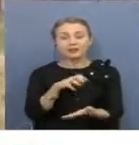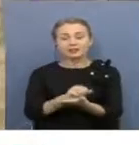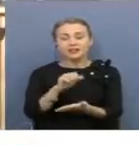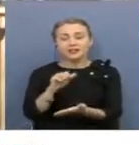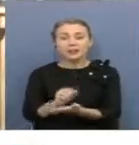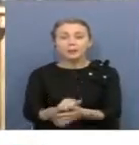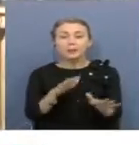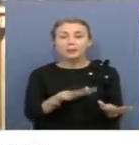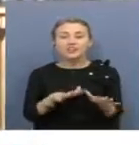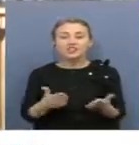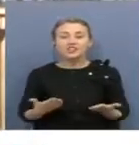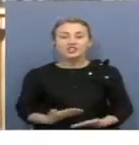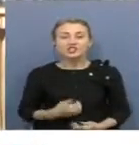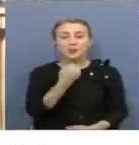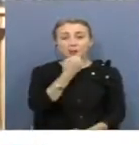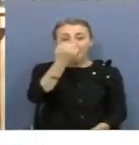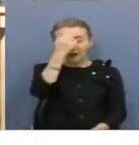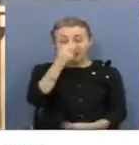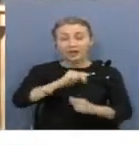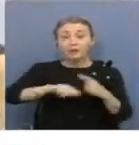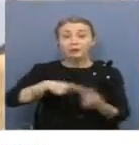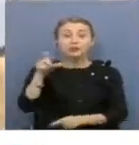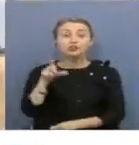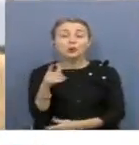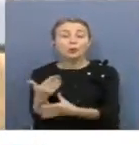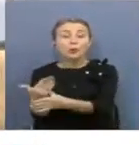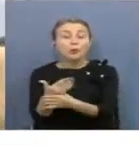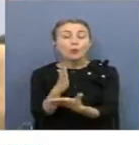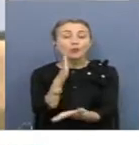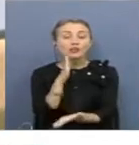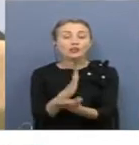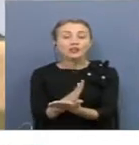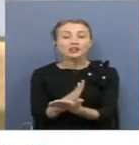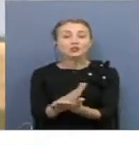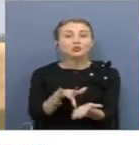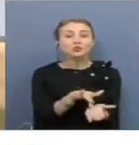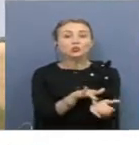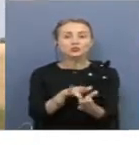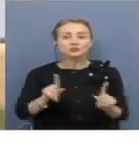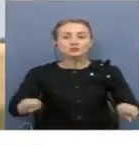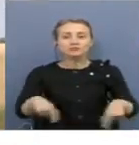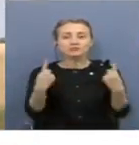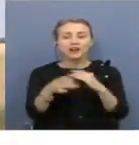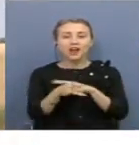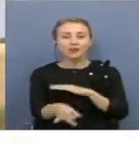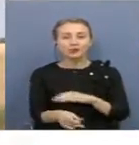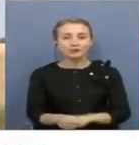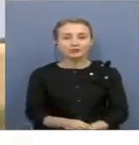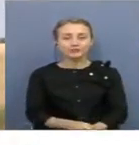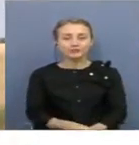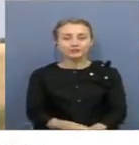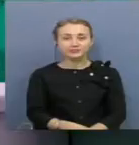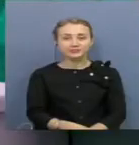риза. Қалымбек Мұхамедшанов, Сәуірбек Құлатай, Шоқан Таукеев, арнайы Көкше ақпарат үшін Қорғалжын ауданынан.